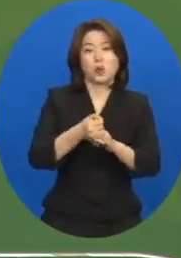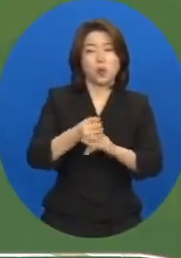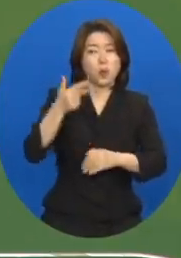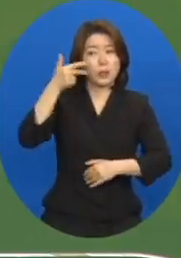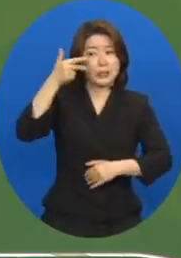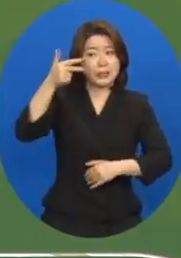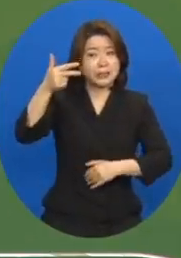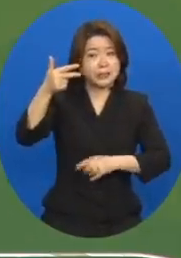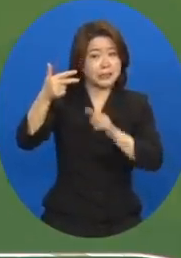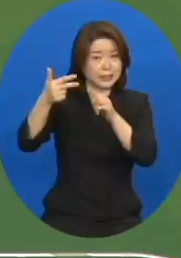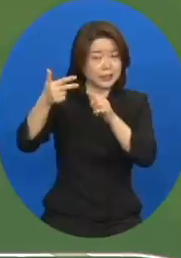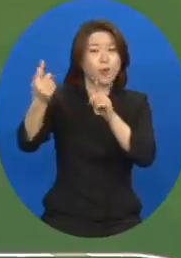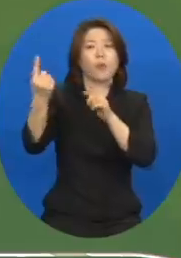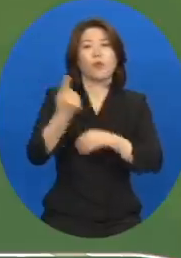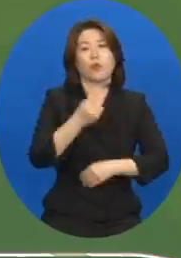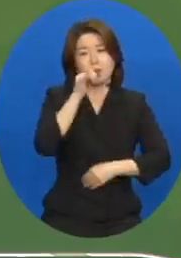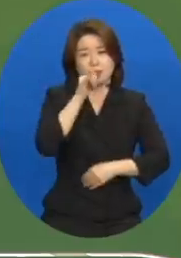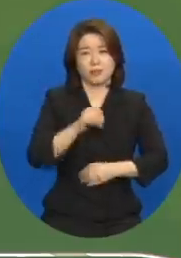와요.